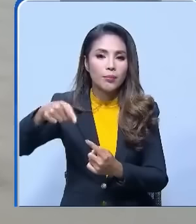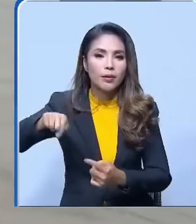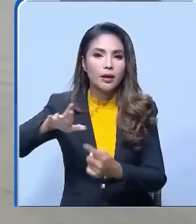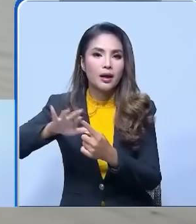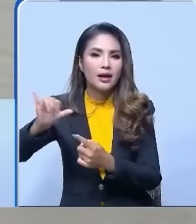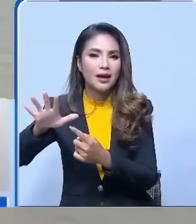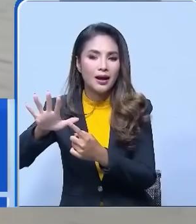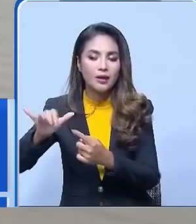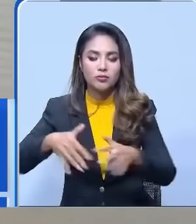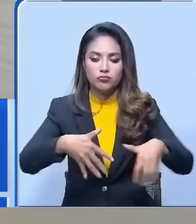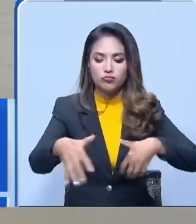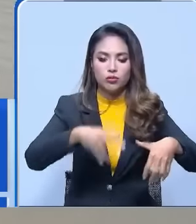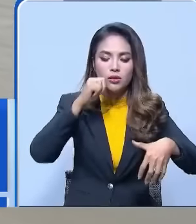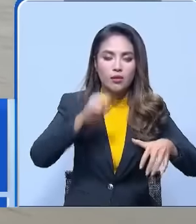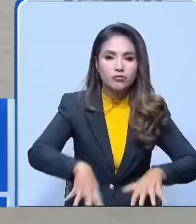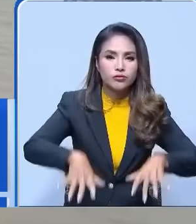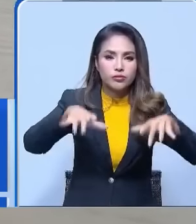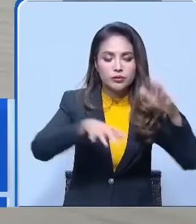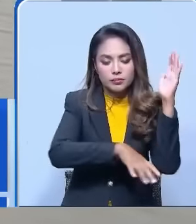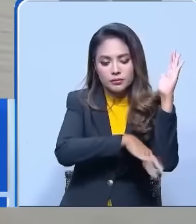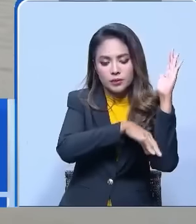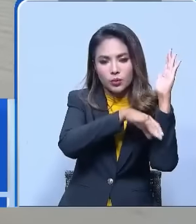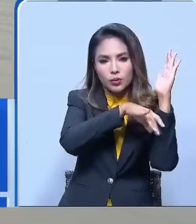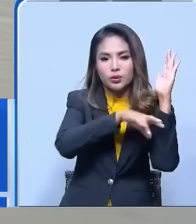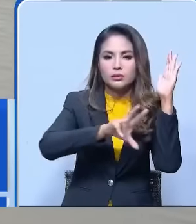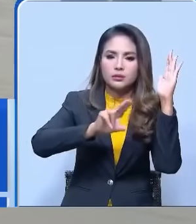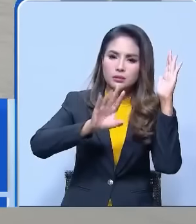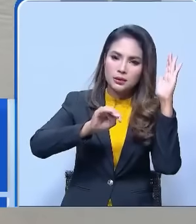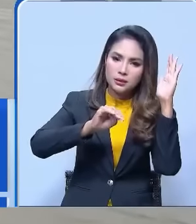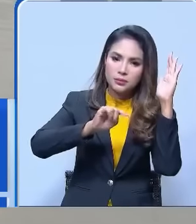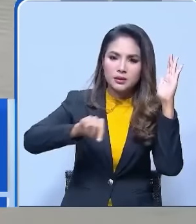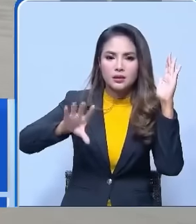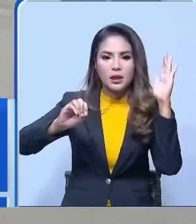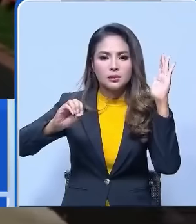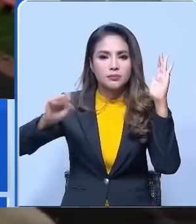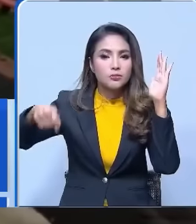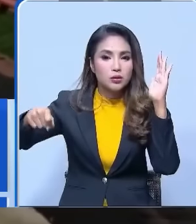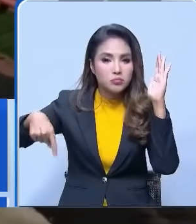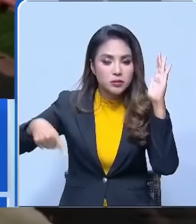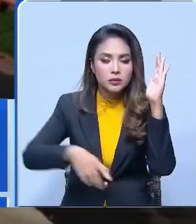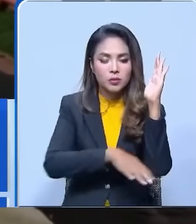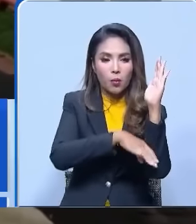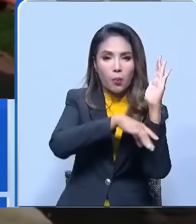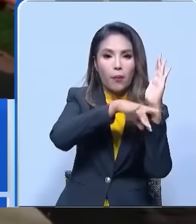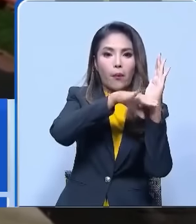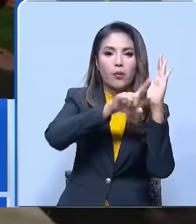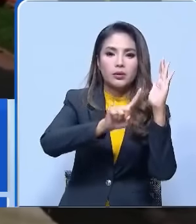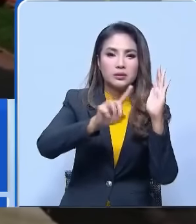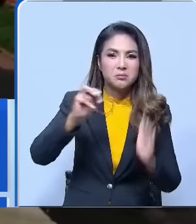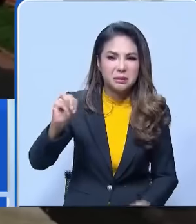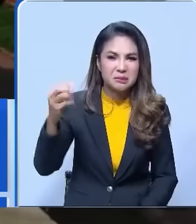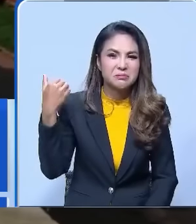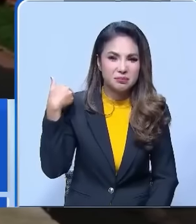ระดับน้ำเนี่ยสูง 40-50 เซนติเมตรบางจุดเนี่ยคุณผู้ชมเขาบอกขึ้นสูงกว่า1เมตรเลยนะ โอ้โห เนี่ย